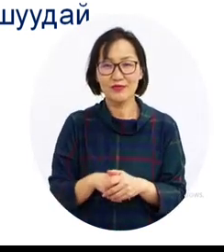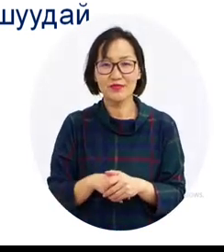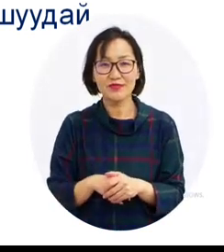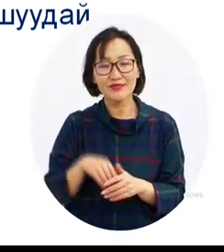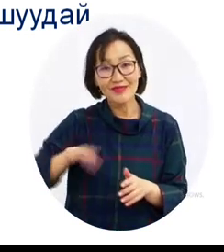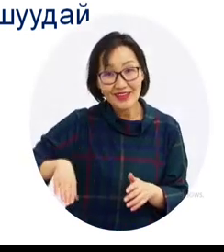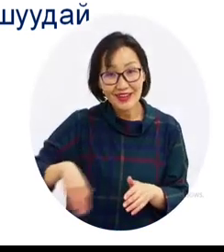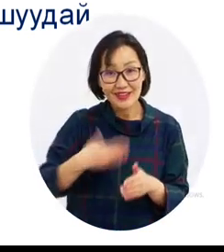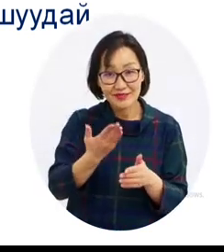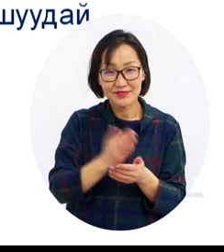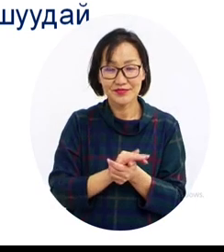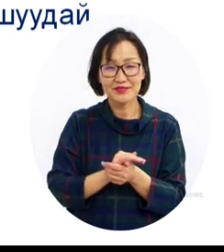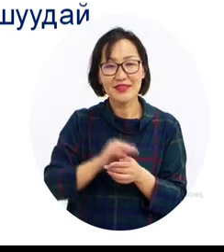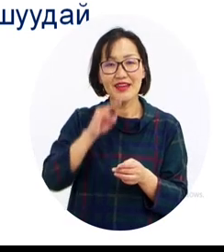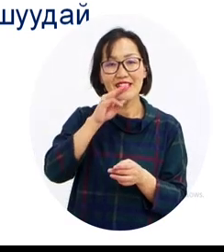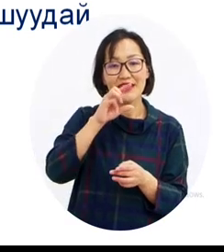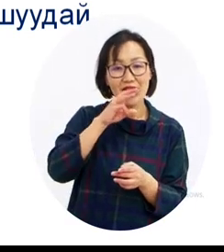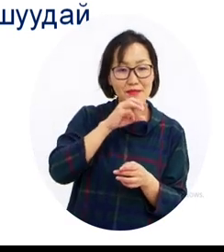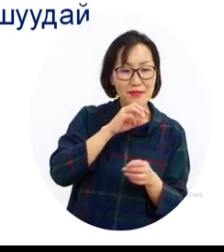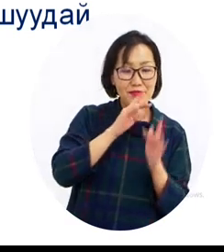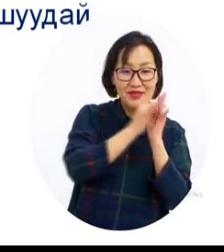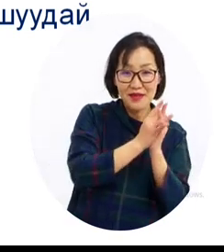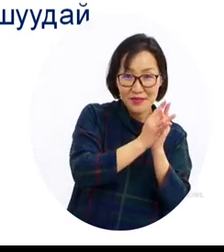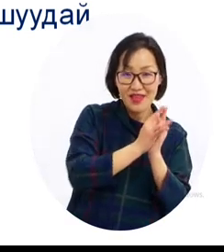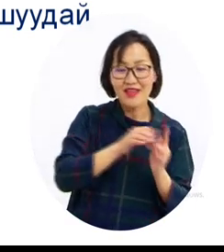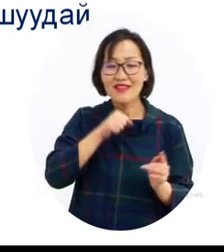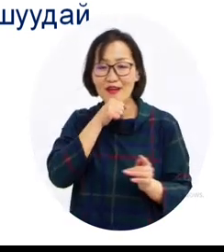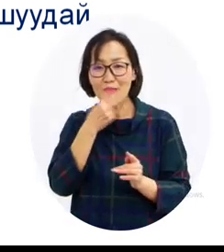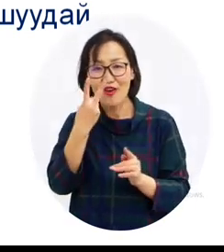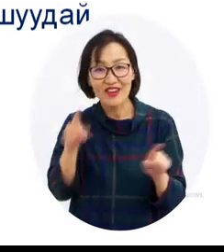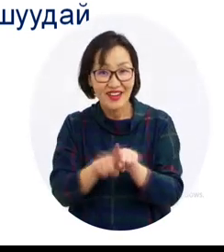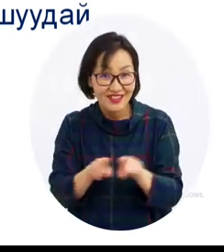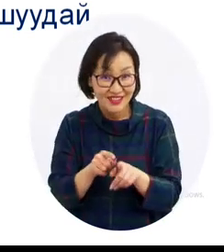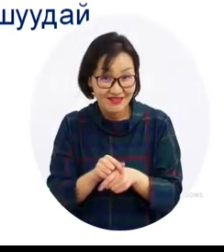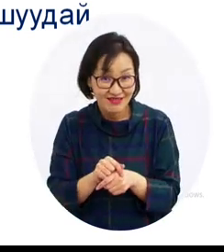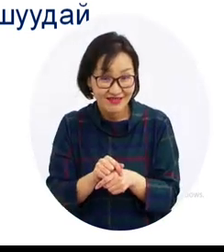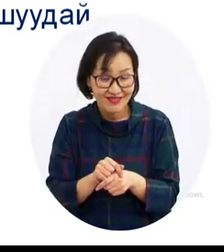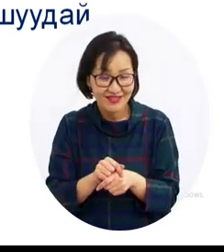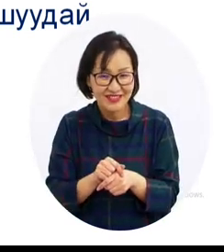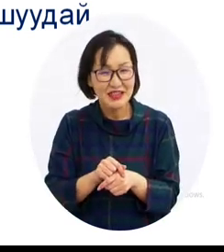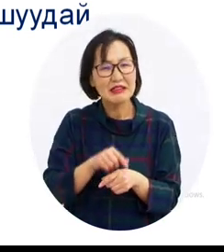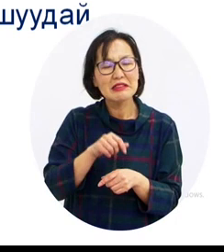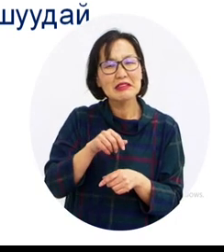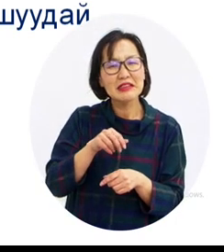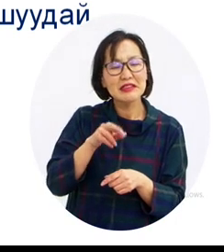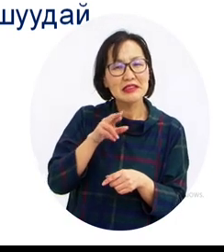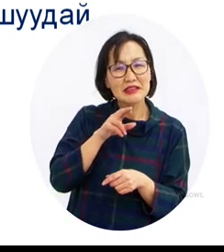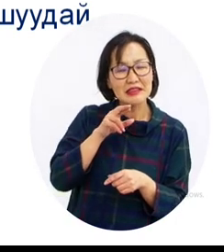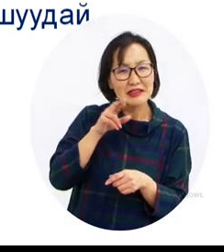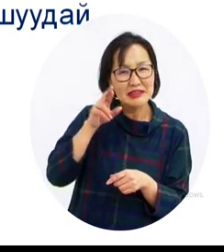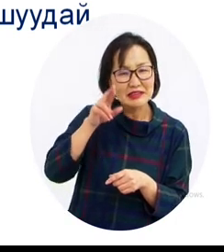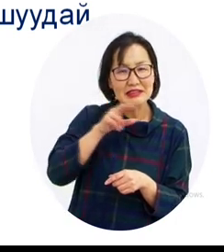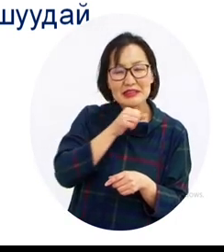ойролцоотой юм байна. За дараах нь тэмээ яма хоёр шиг гэж байгаа тийм ээ. За цөмөрөө шууд утгаар нь бодъё. Яма ямар